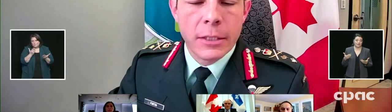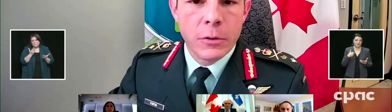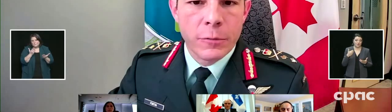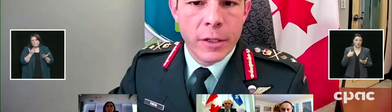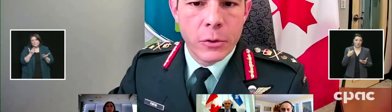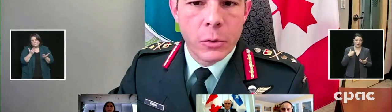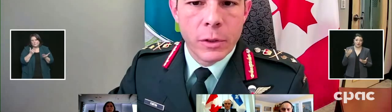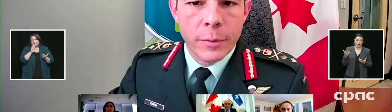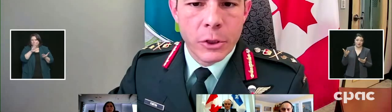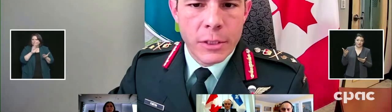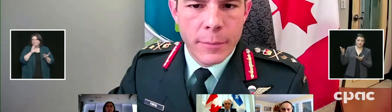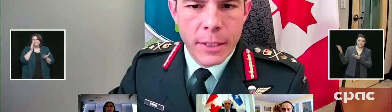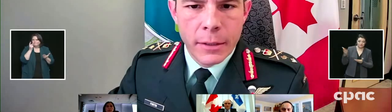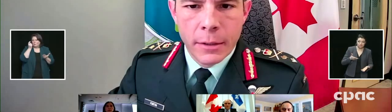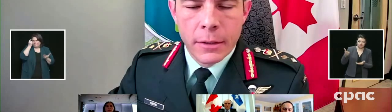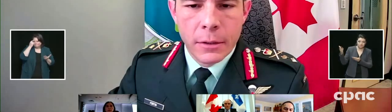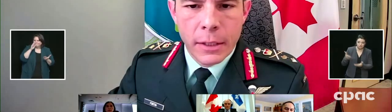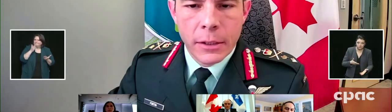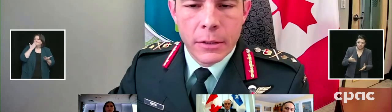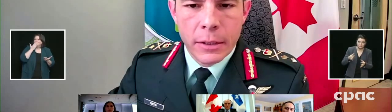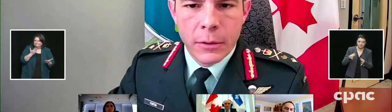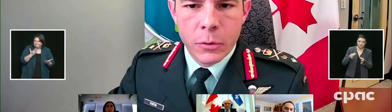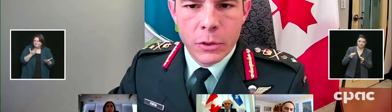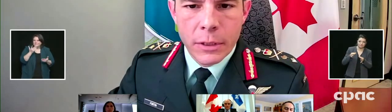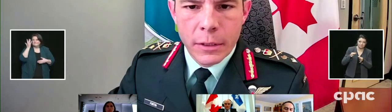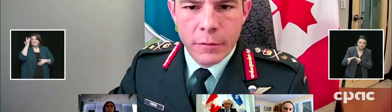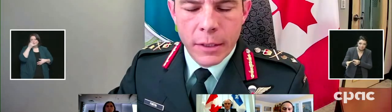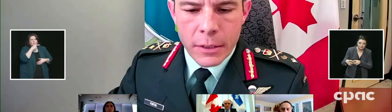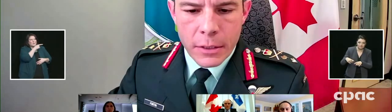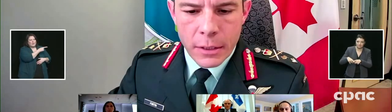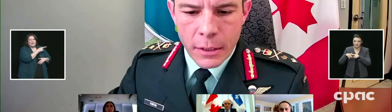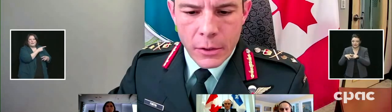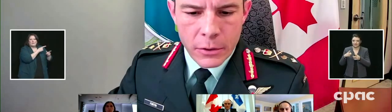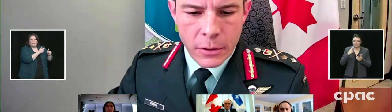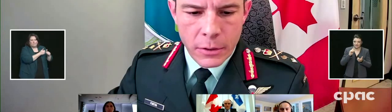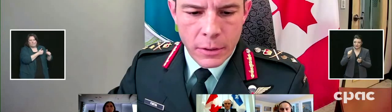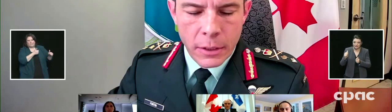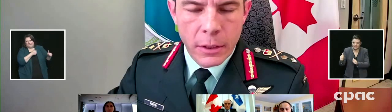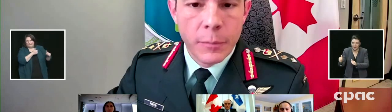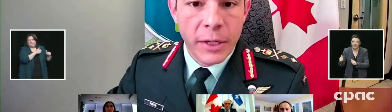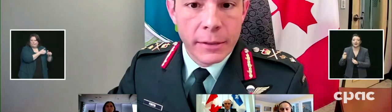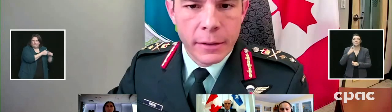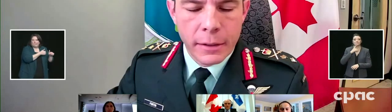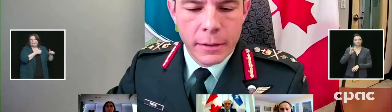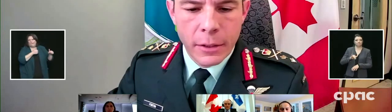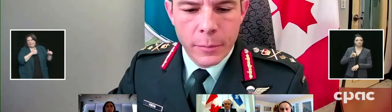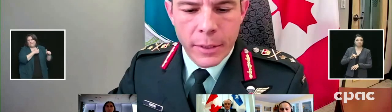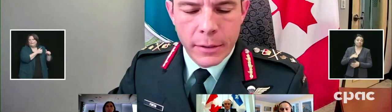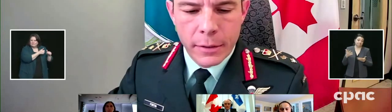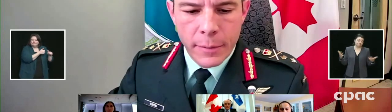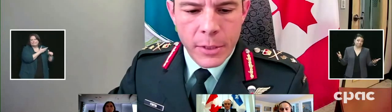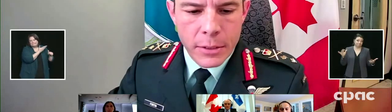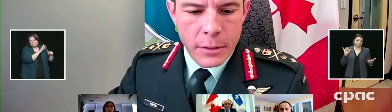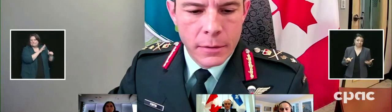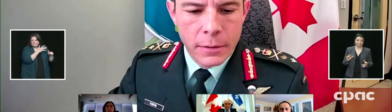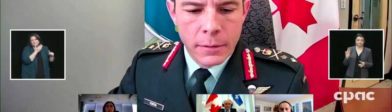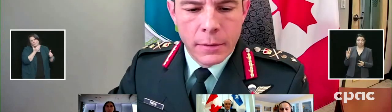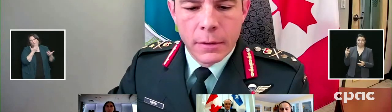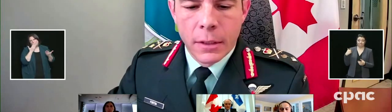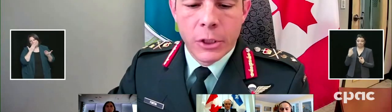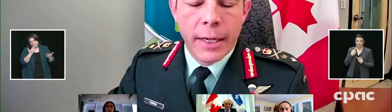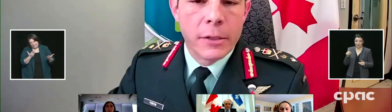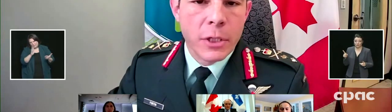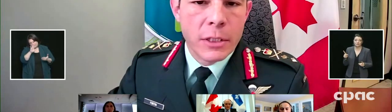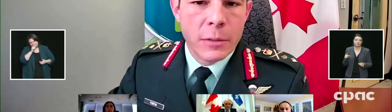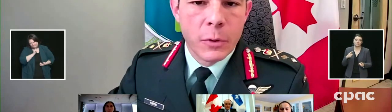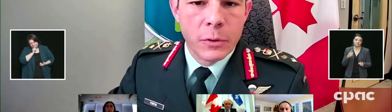des allocations de Pfizer au cours des prochaines semaines, tel qu'a été annoncé vendredi et comme réitéré d'ailleurs par la ministre.